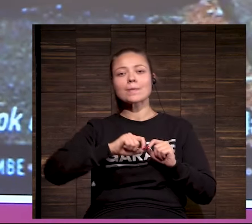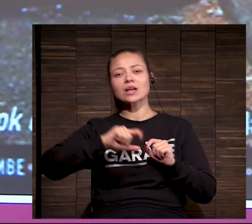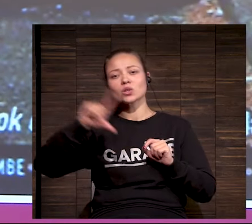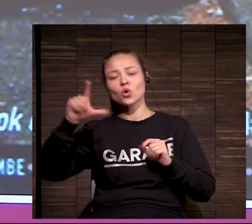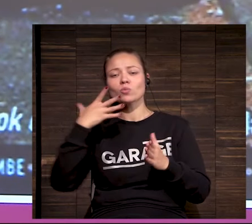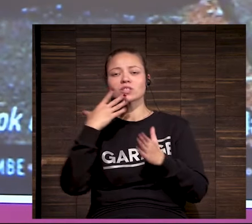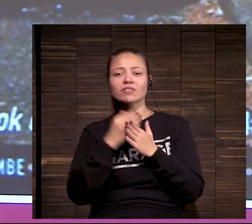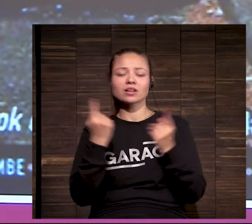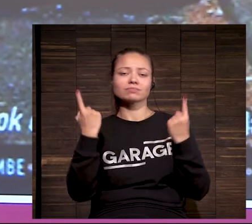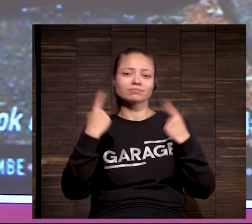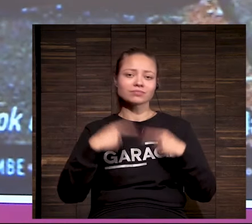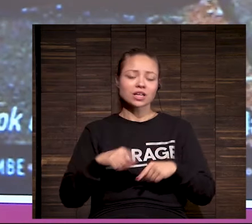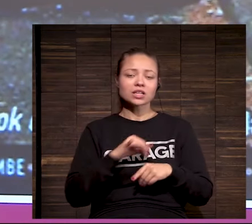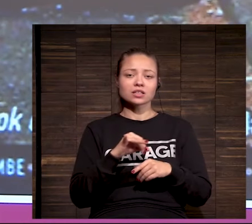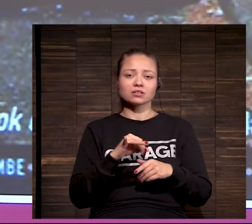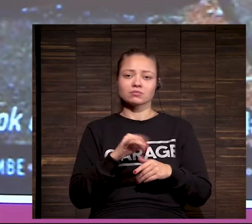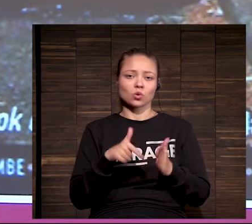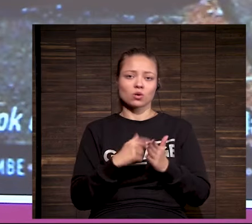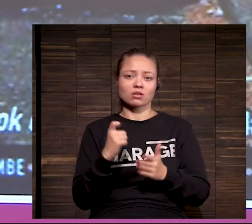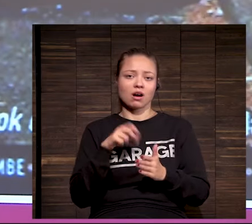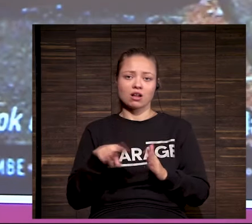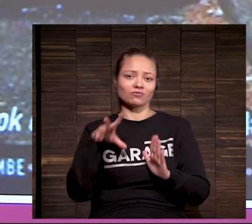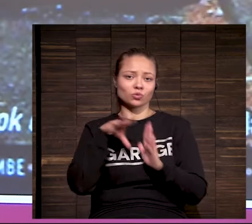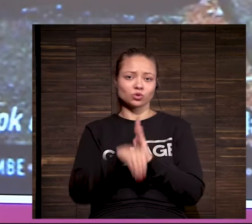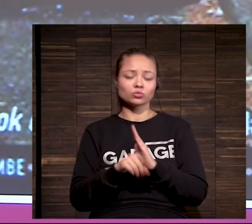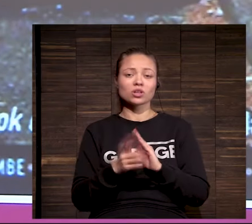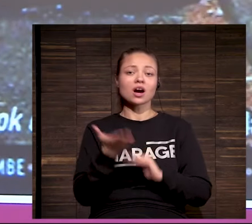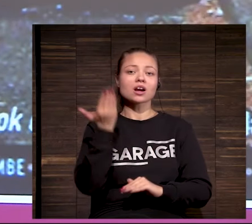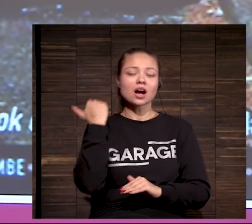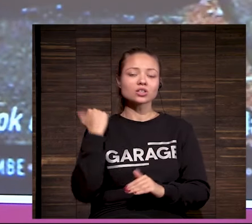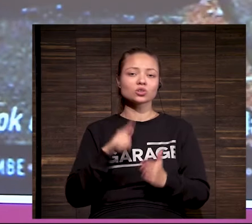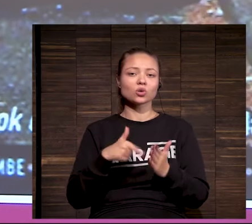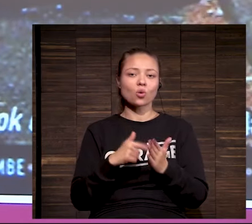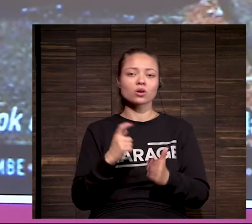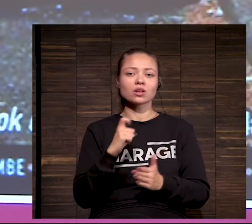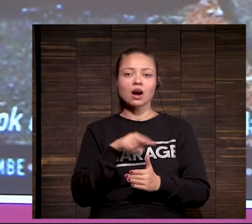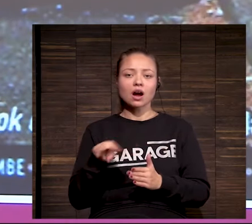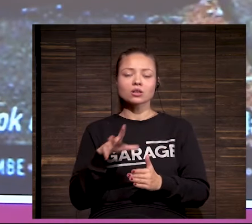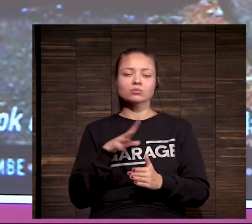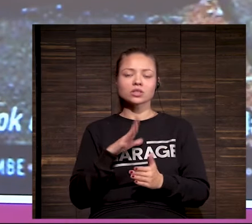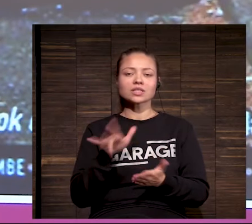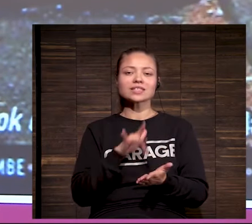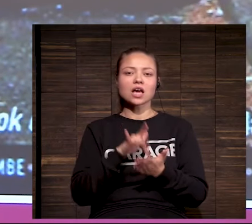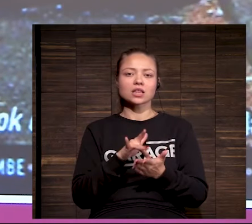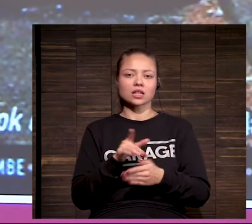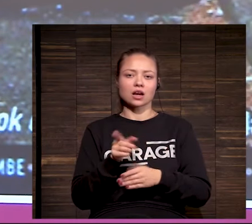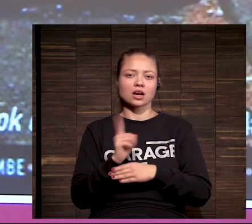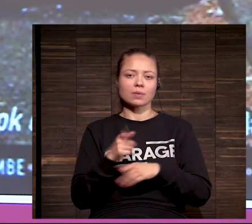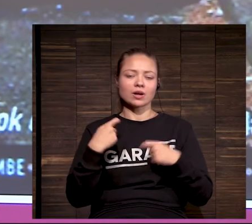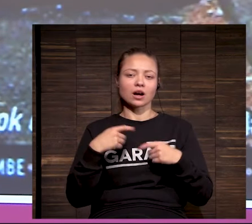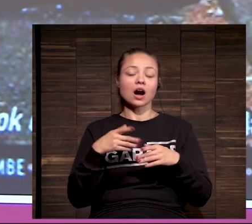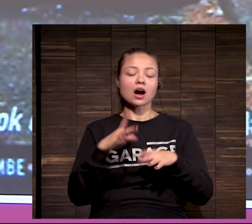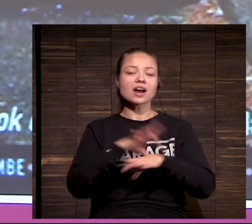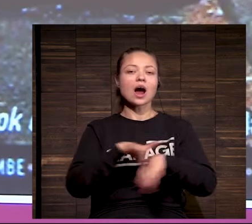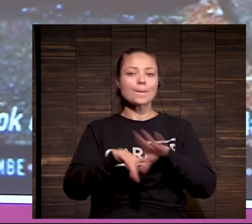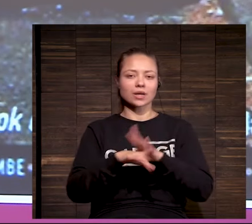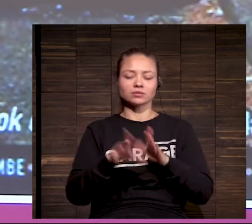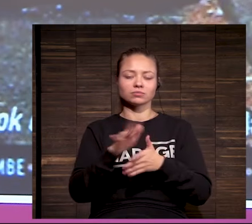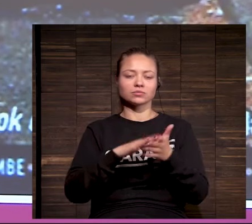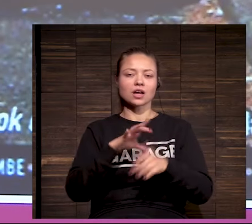падения упала в том числе потому что hal раньше был центром работорговли потом как вы понимаете